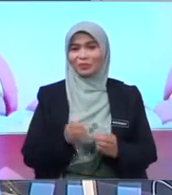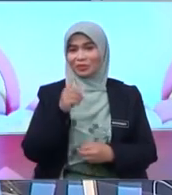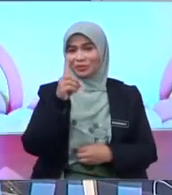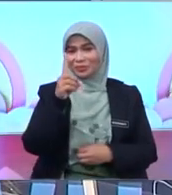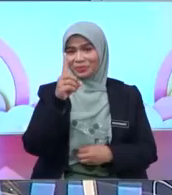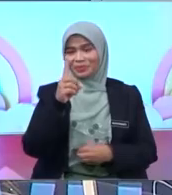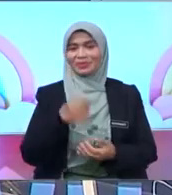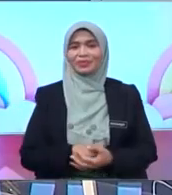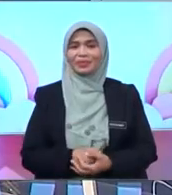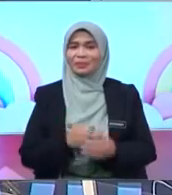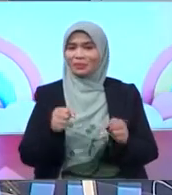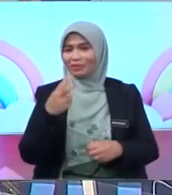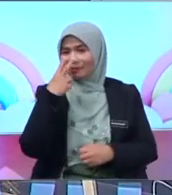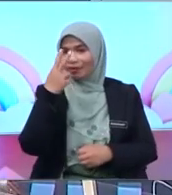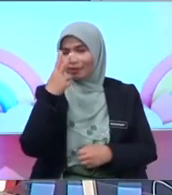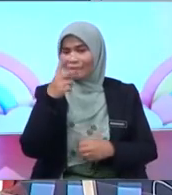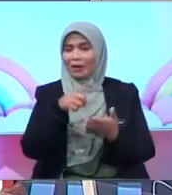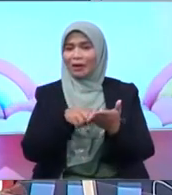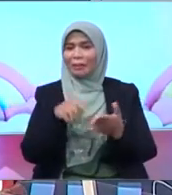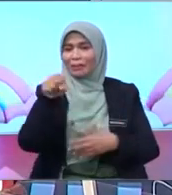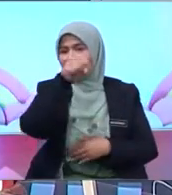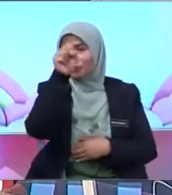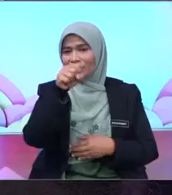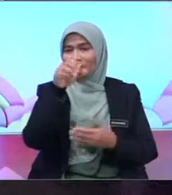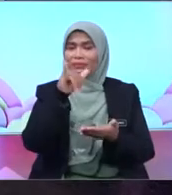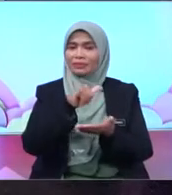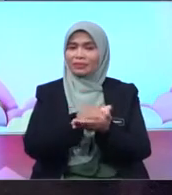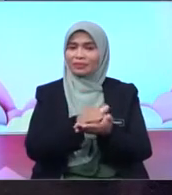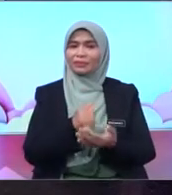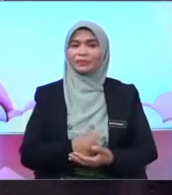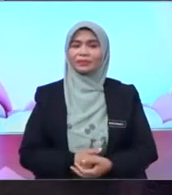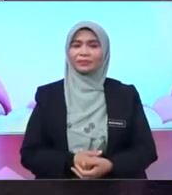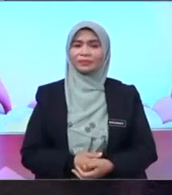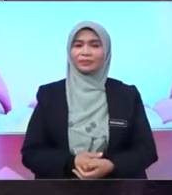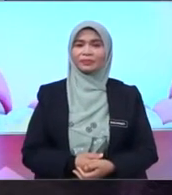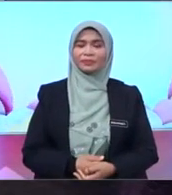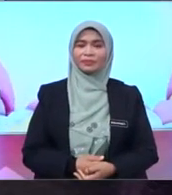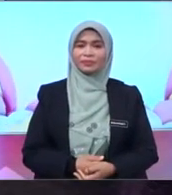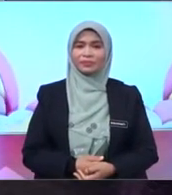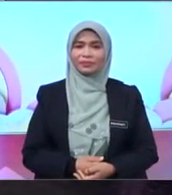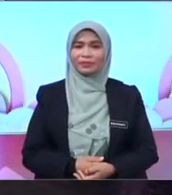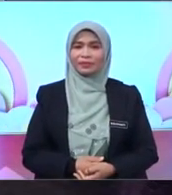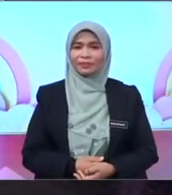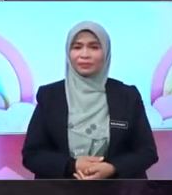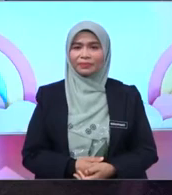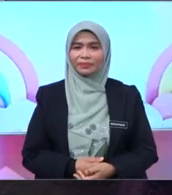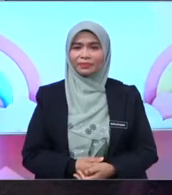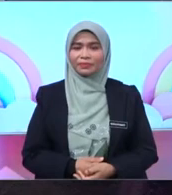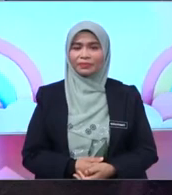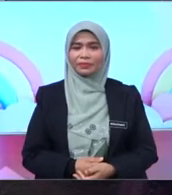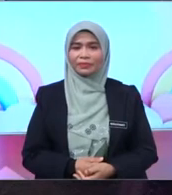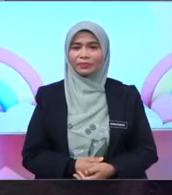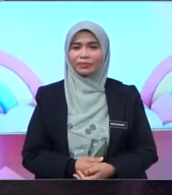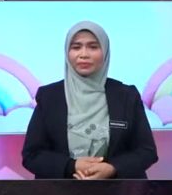oke kita tengok apa soalnya nomor satu ini Kawaii kimia tanpa Doeloe sego Oke tampil dulu